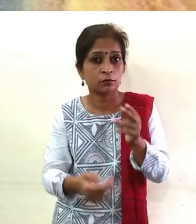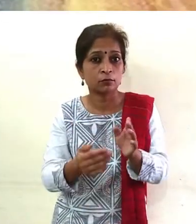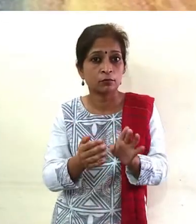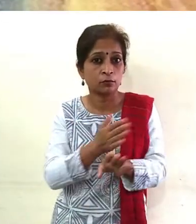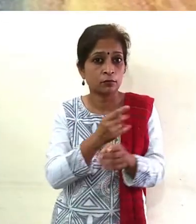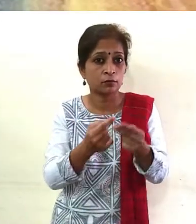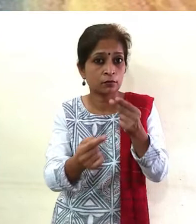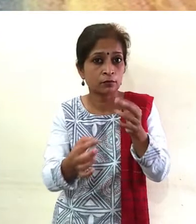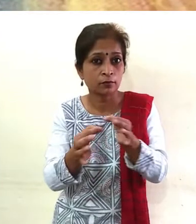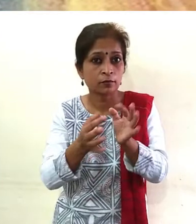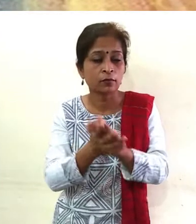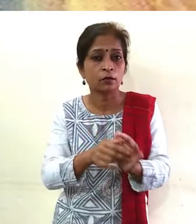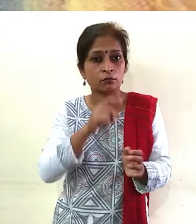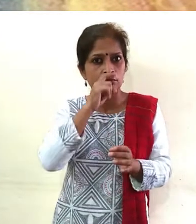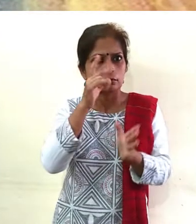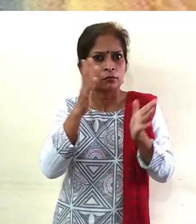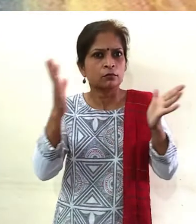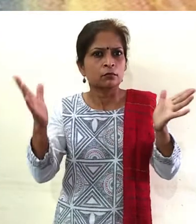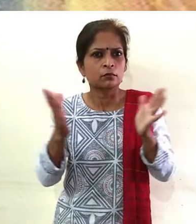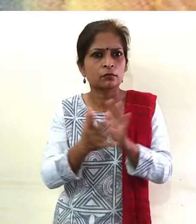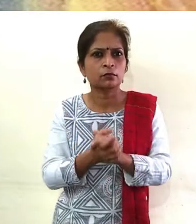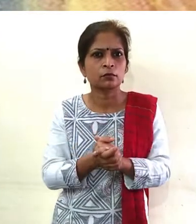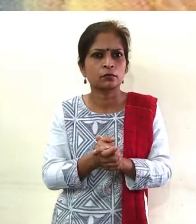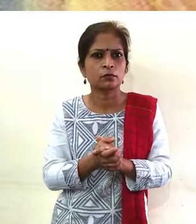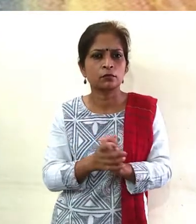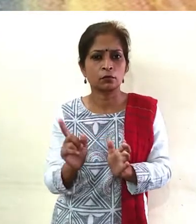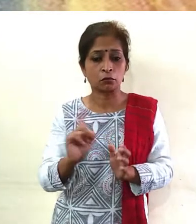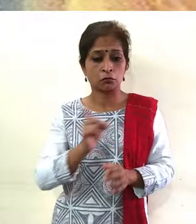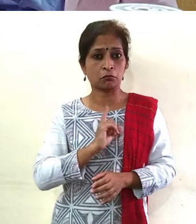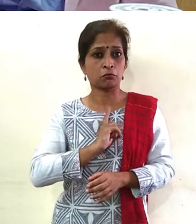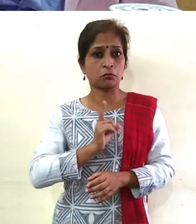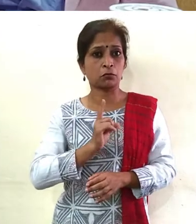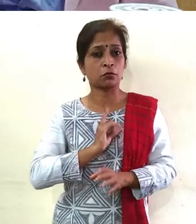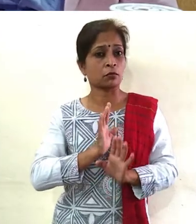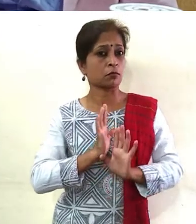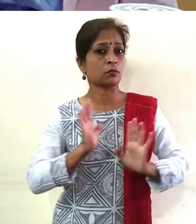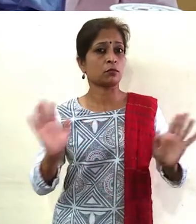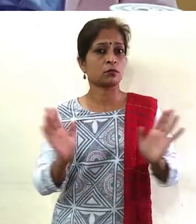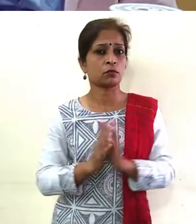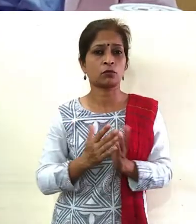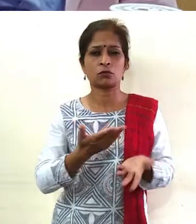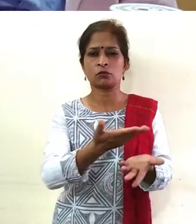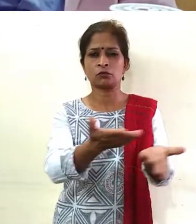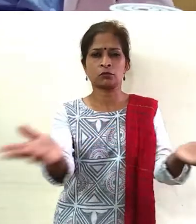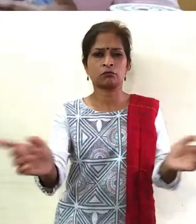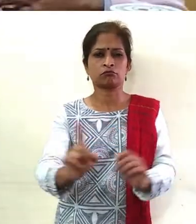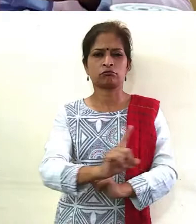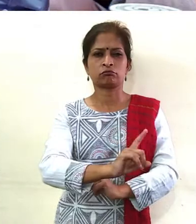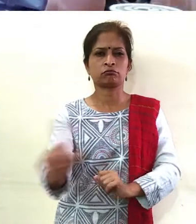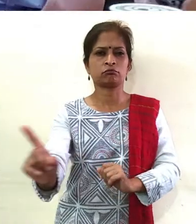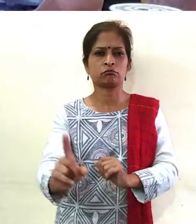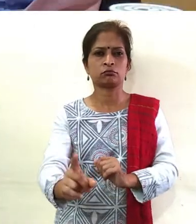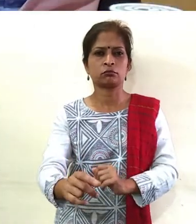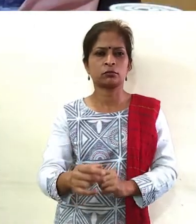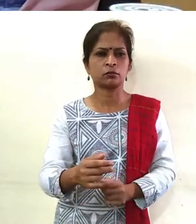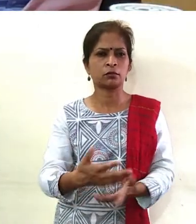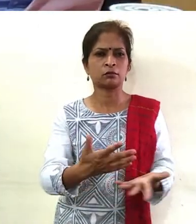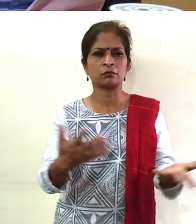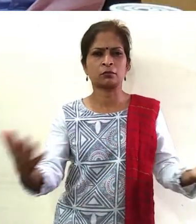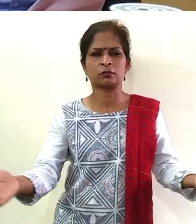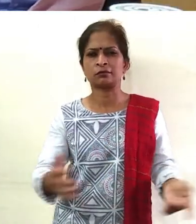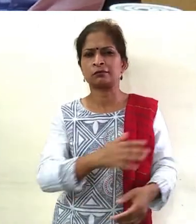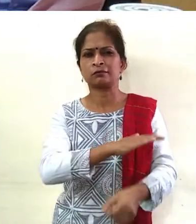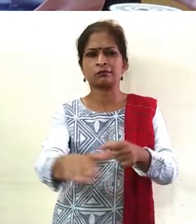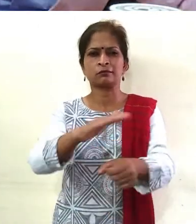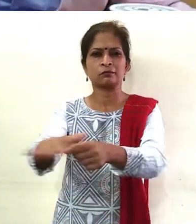बताई, अहंकार आ जाता है राक्षस को, अरे मैं ही मैं हूँ, मैं ही मैं हूँ, और कुछ भी नहीं, चीजों को समझता